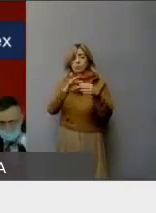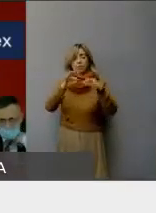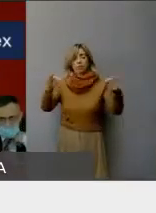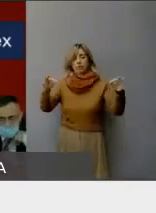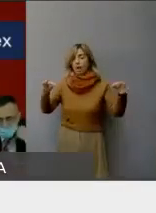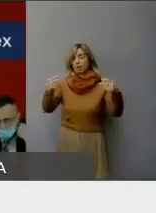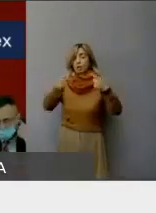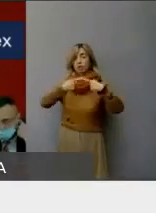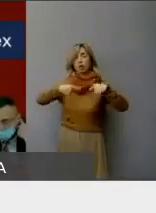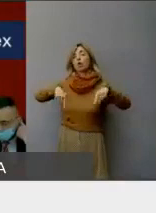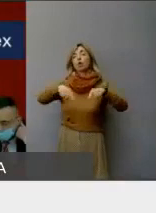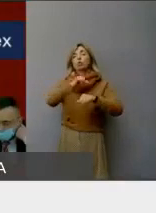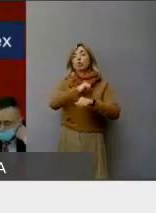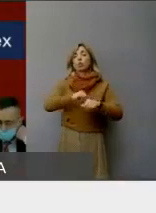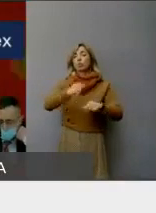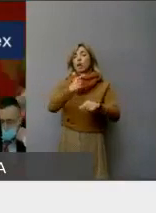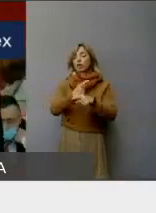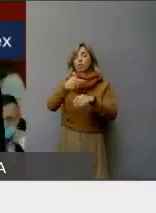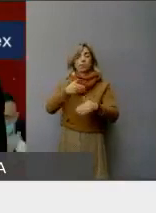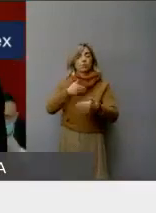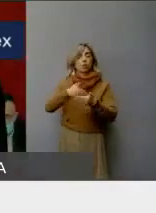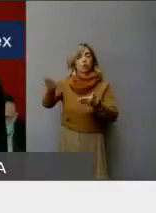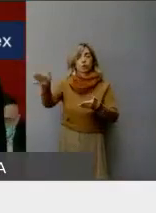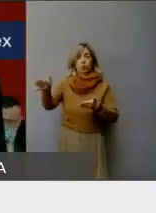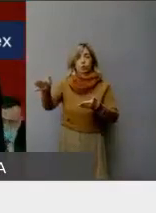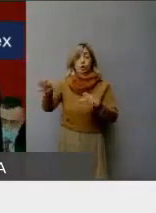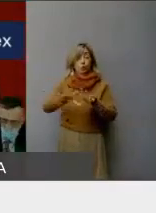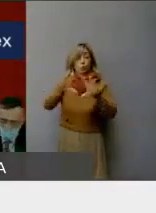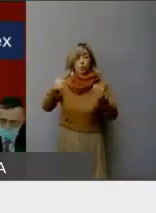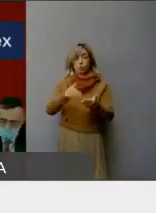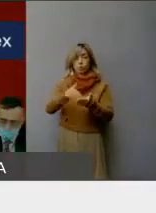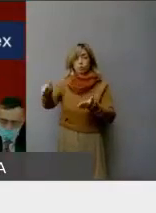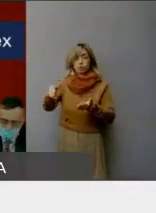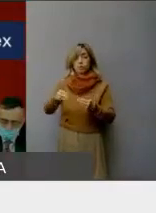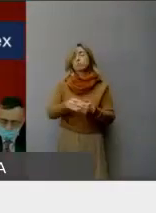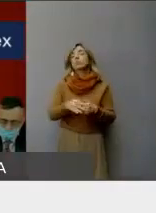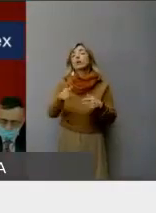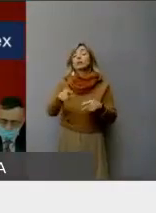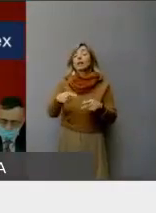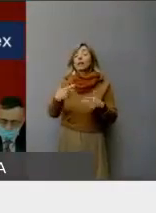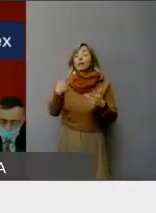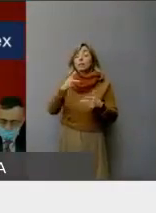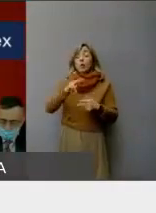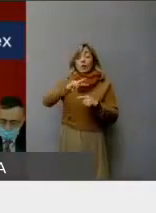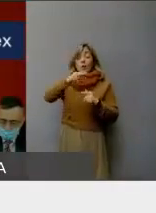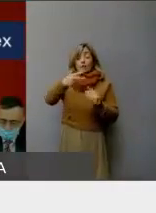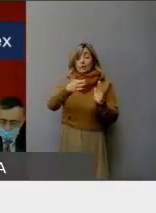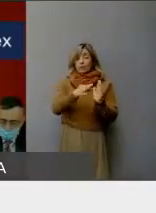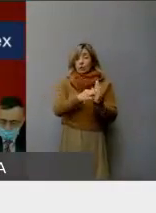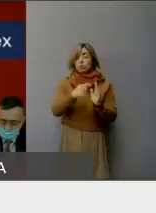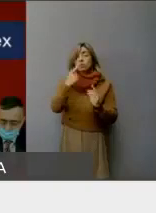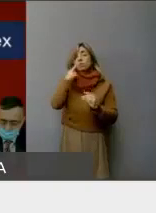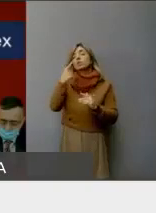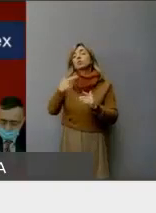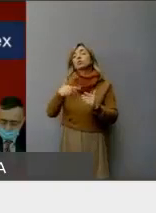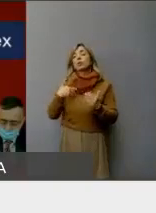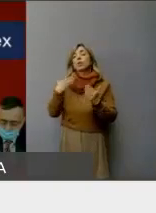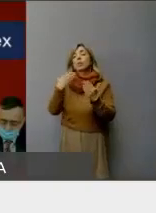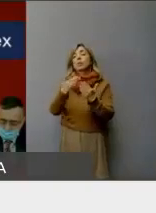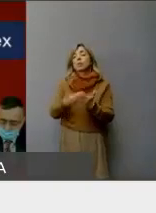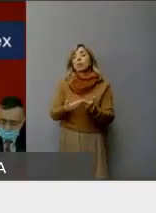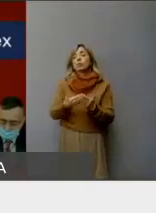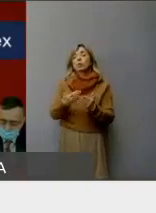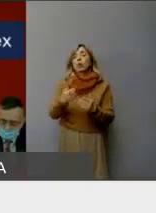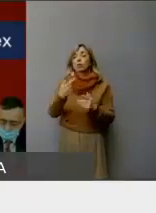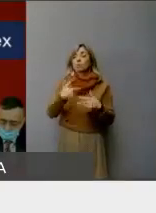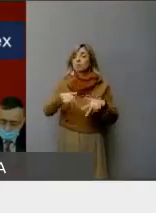cosa quando si fanno mozioni ordini del giorno che vengono approvati uno si chiede ma perché allora non si vuole votare la mozione